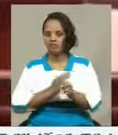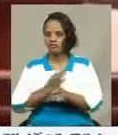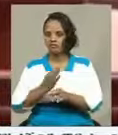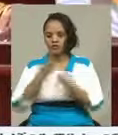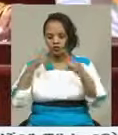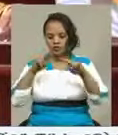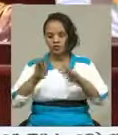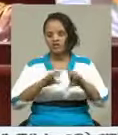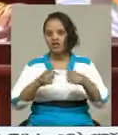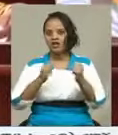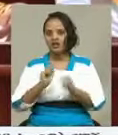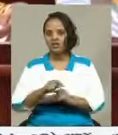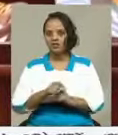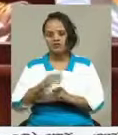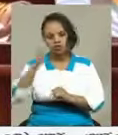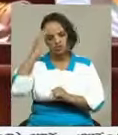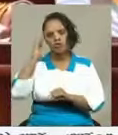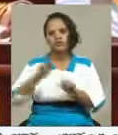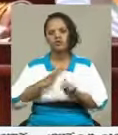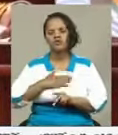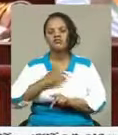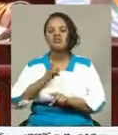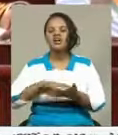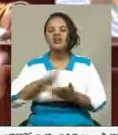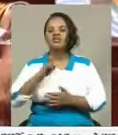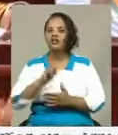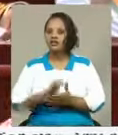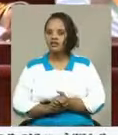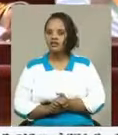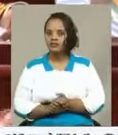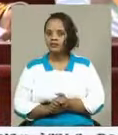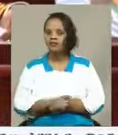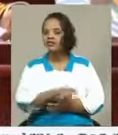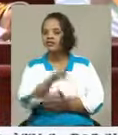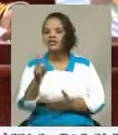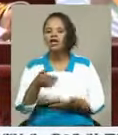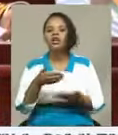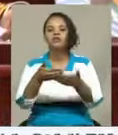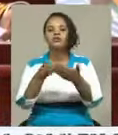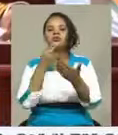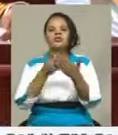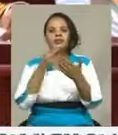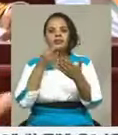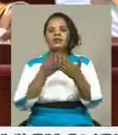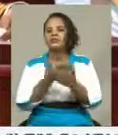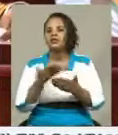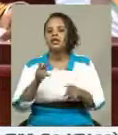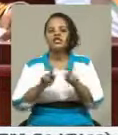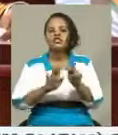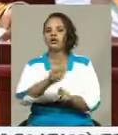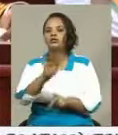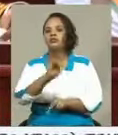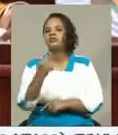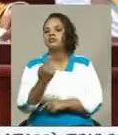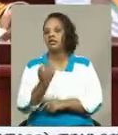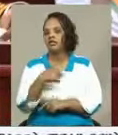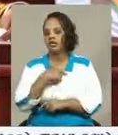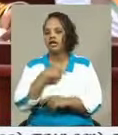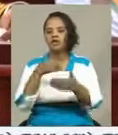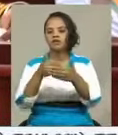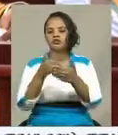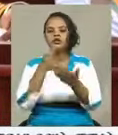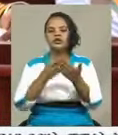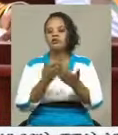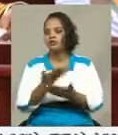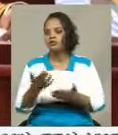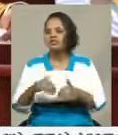መሄድ መቻለን። ይወቀው ህዝባችን ምን እያነሳን እንዳለ። እናንተ ያቀረባችሁት መልካም መልካም ነገር ለህዝባችሁ እንደሚጠቅም፣ እኛ ያቀረብናቸው መልካም